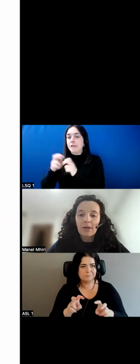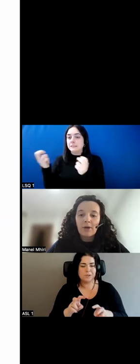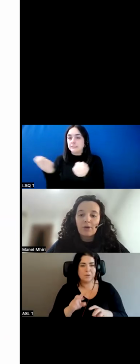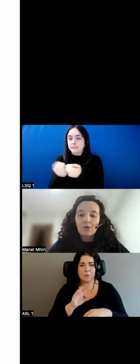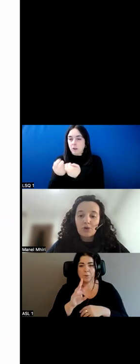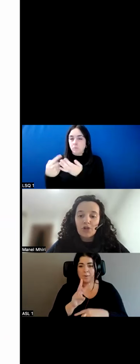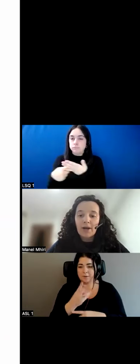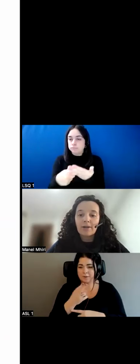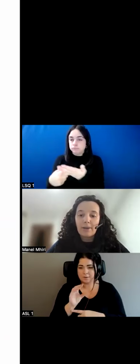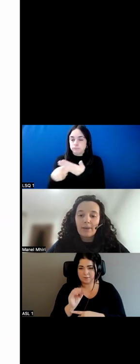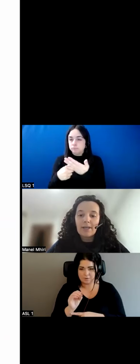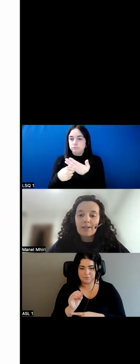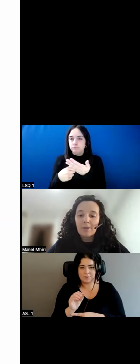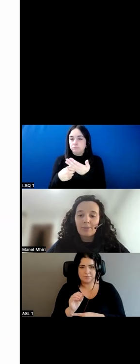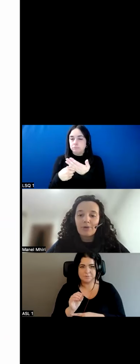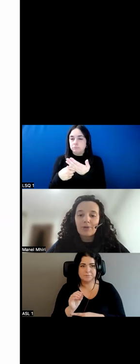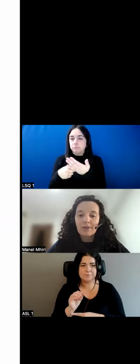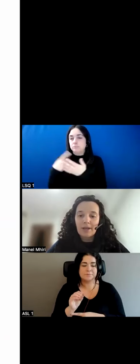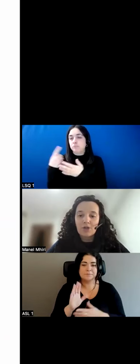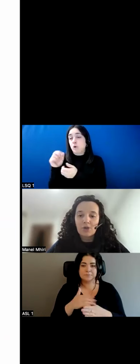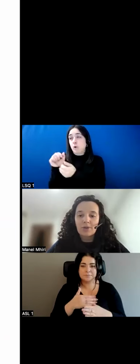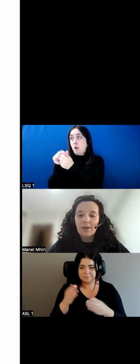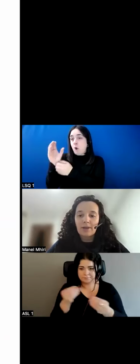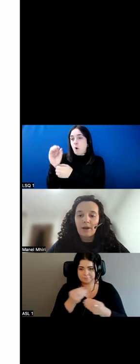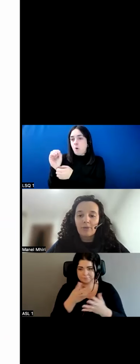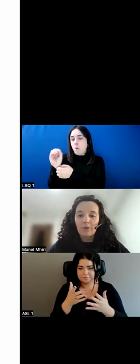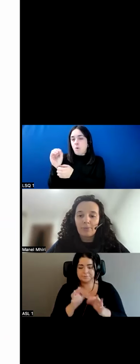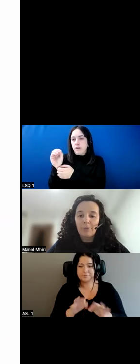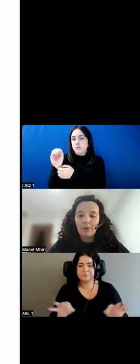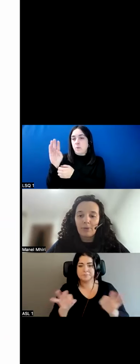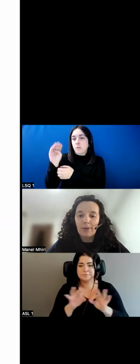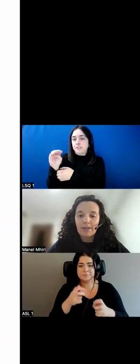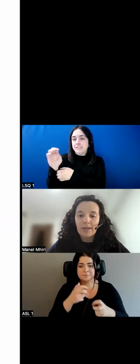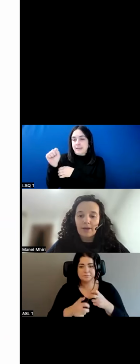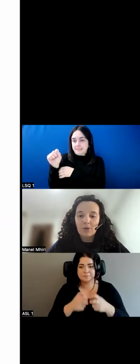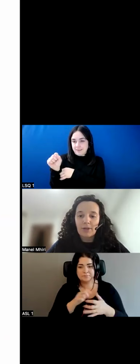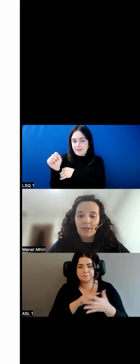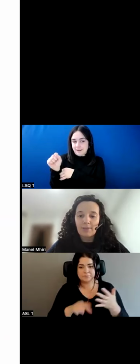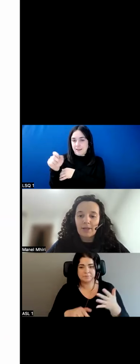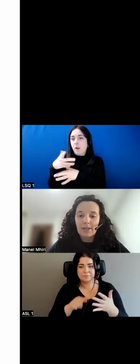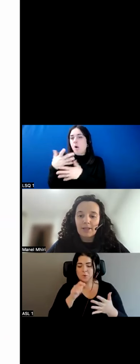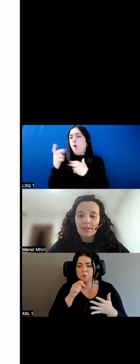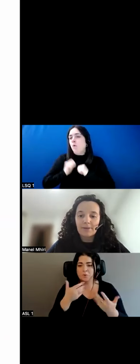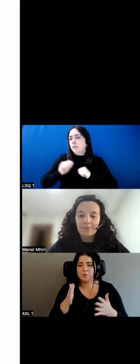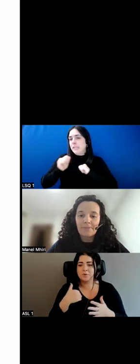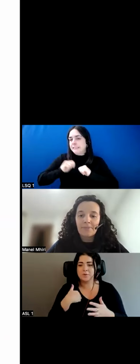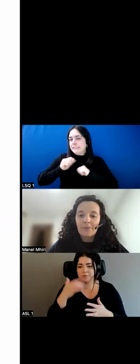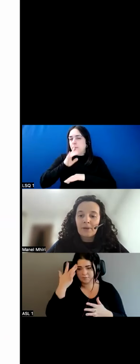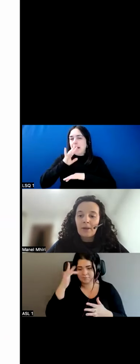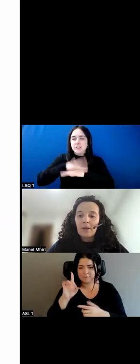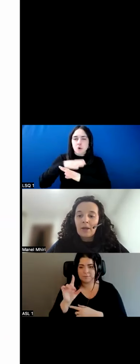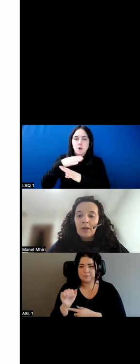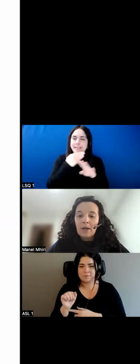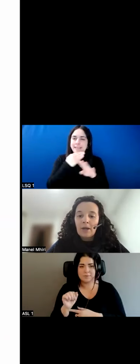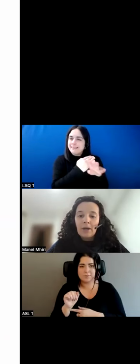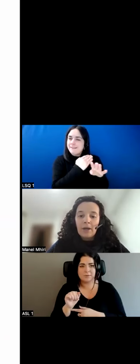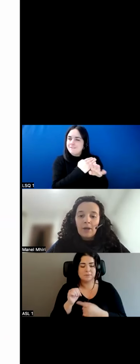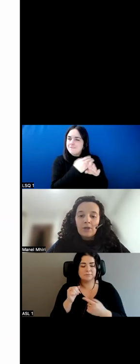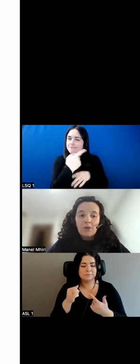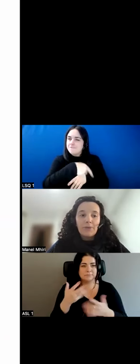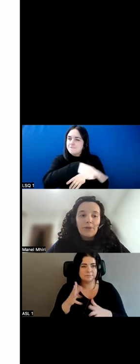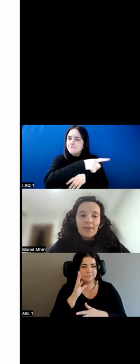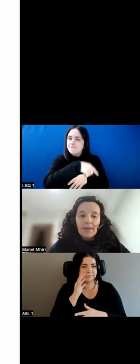avec l'Organisation mondiale de la santé, on a essayé de partager ces enjeux importants pour les personnes ayant une déficience intellectuelle.